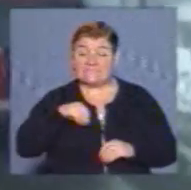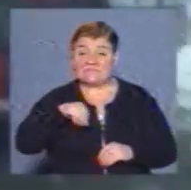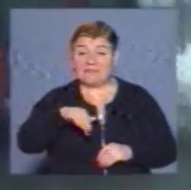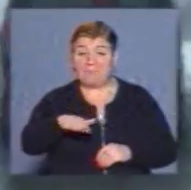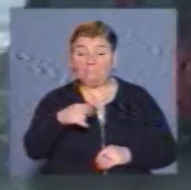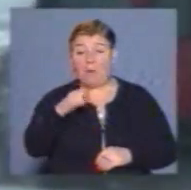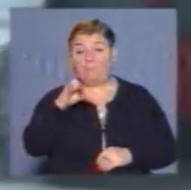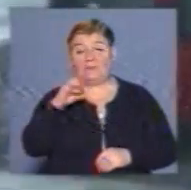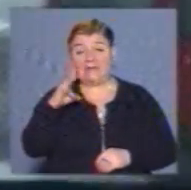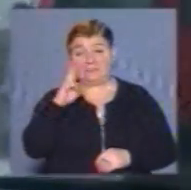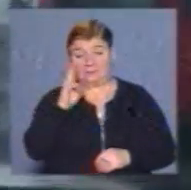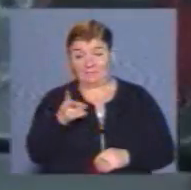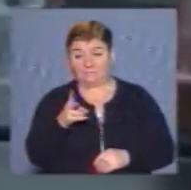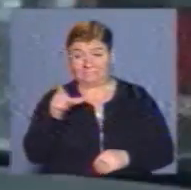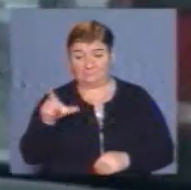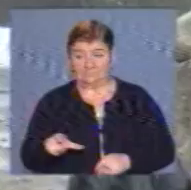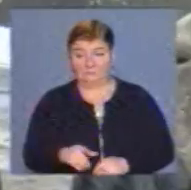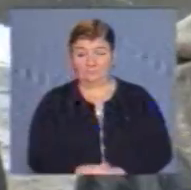підрядник.